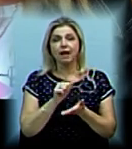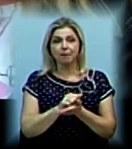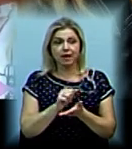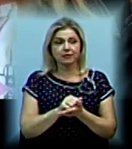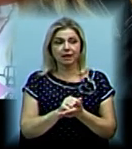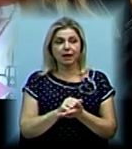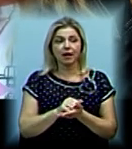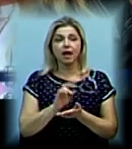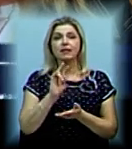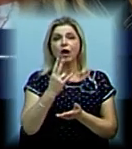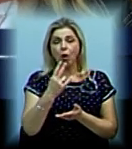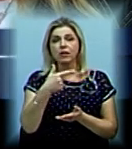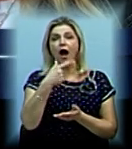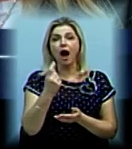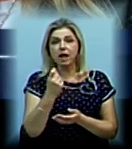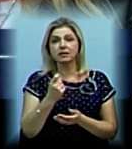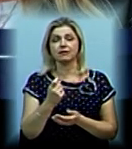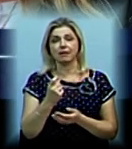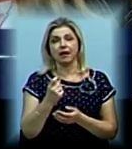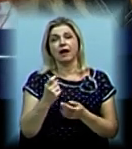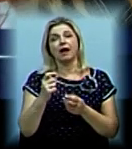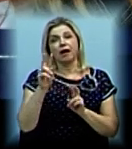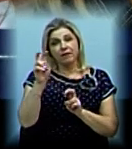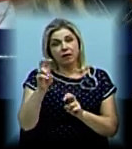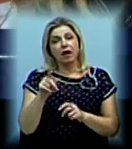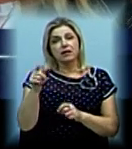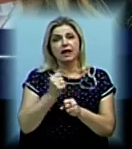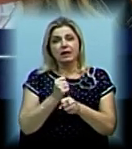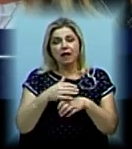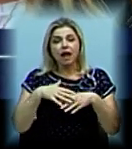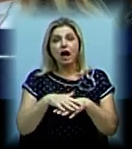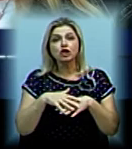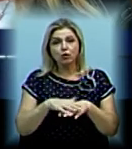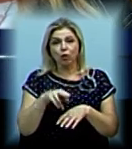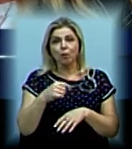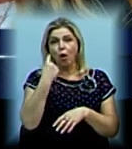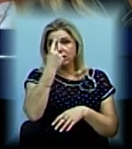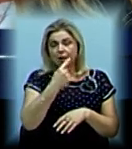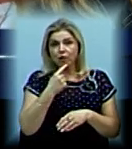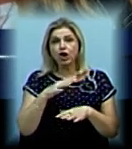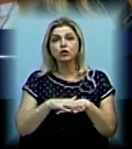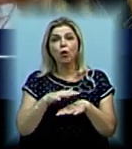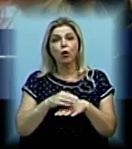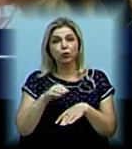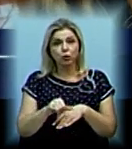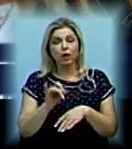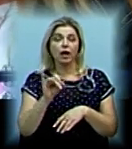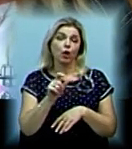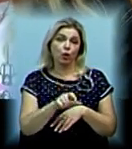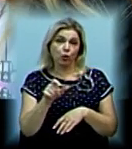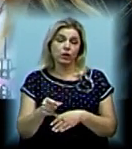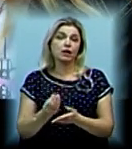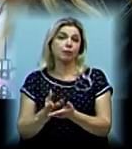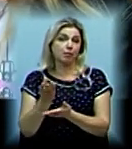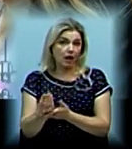ТОВ «Миколаївгазбуд». Вони роблять підрахунки по особовим рахункам і люди сплачують кошти до